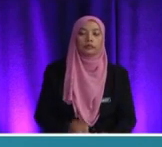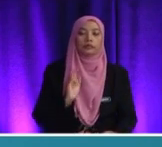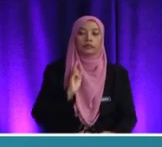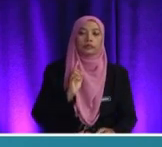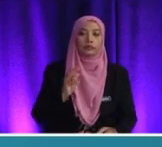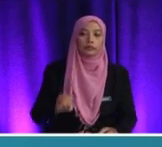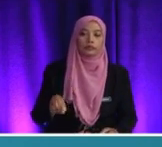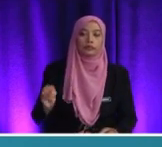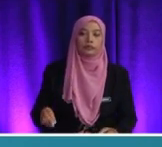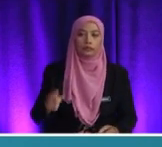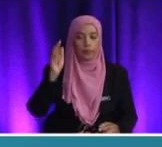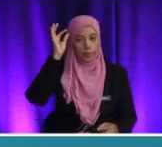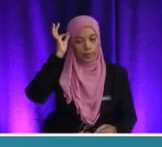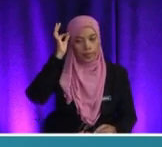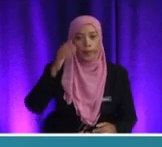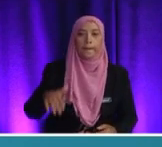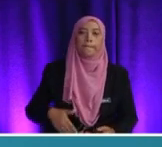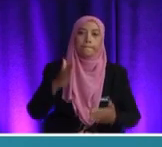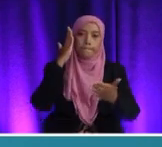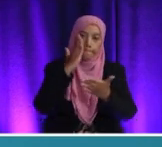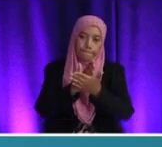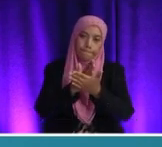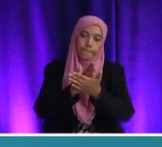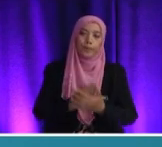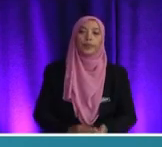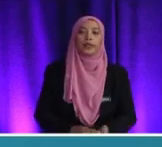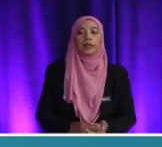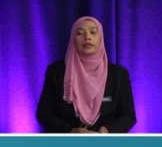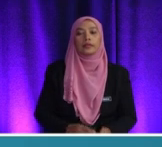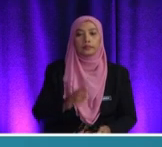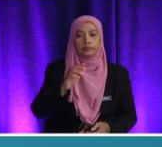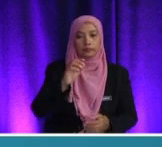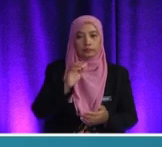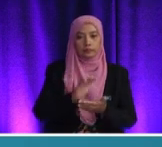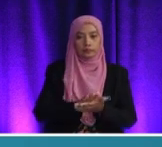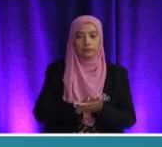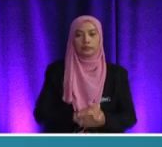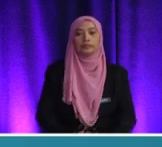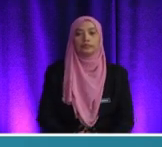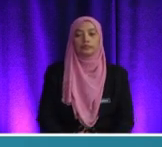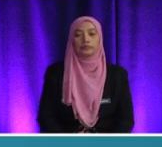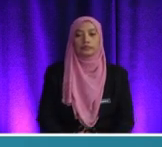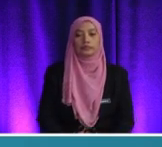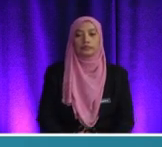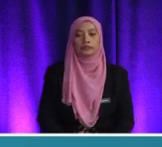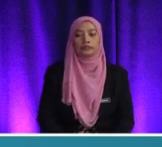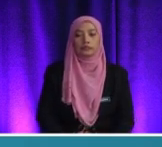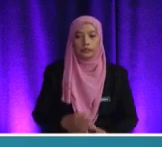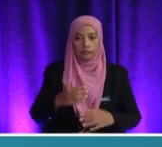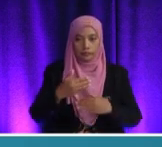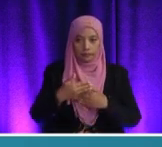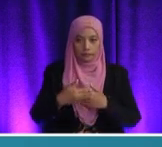mereka mati keterima sebaik saja dapat keputusan SPM mereka bolehlah pergi ke Hai sehaluan